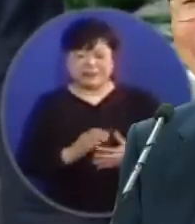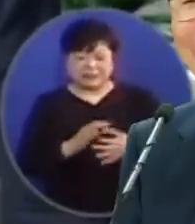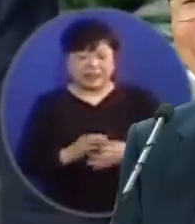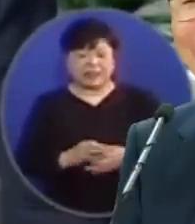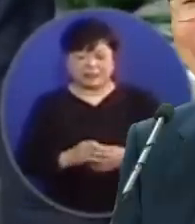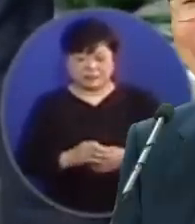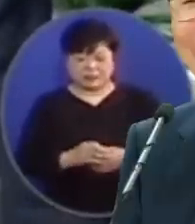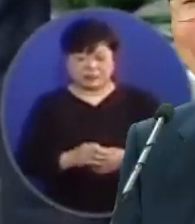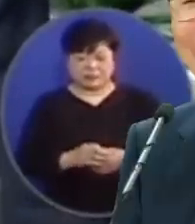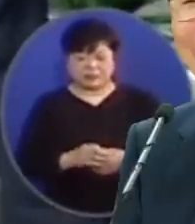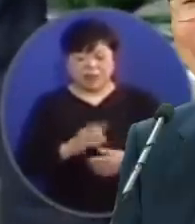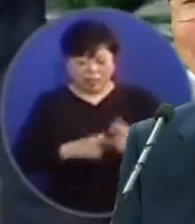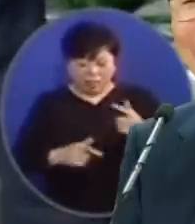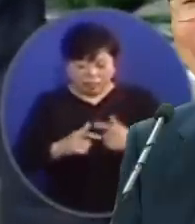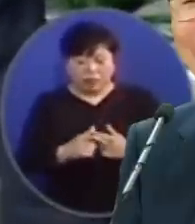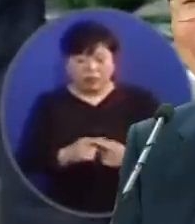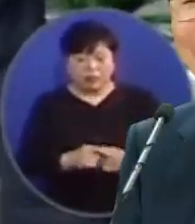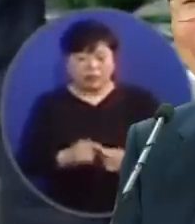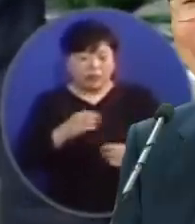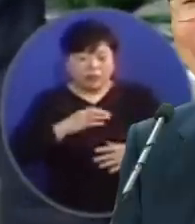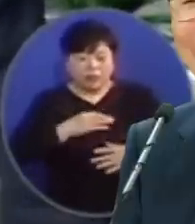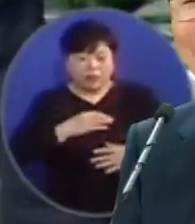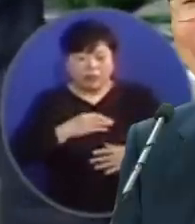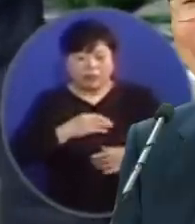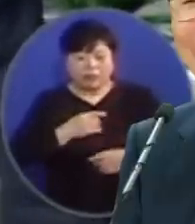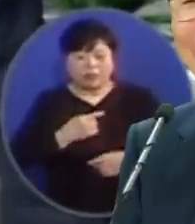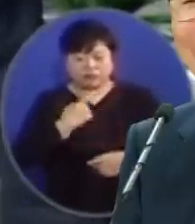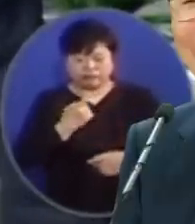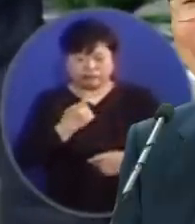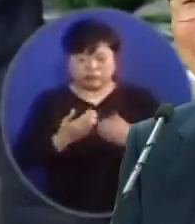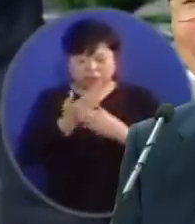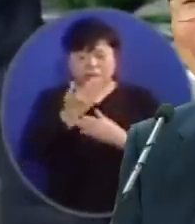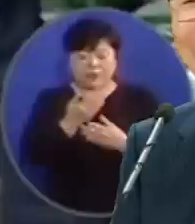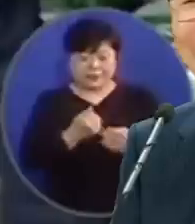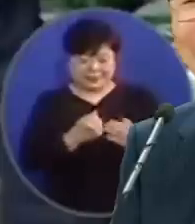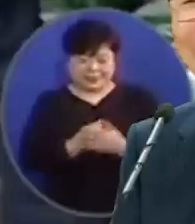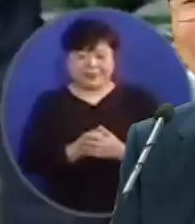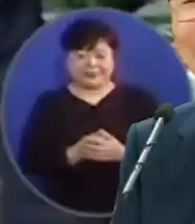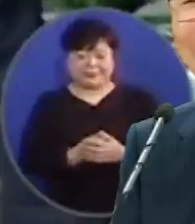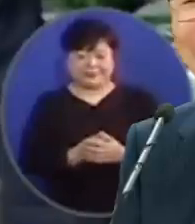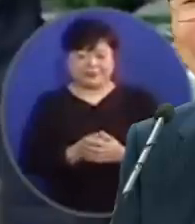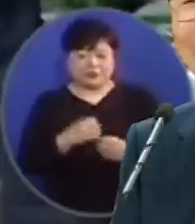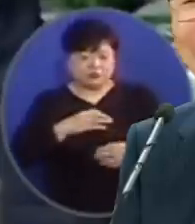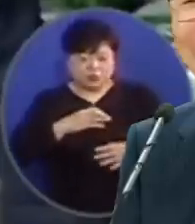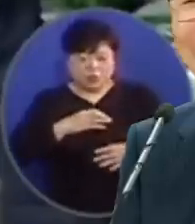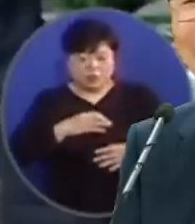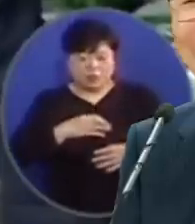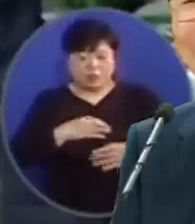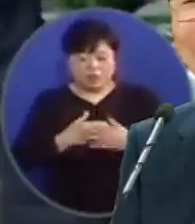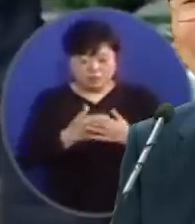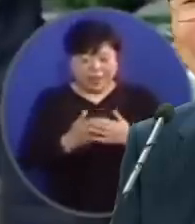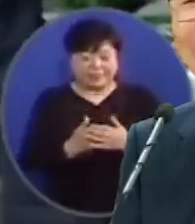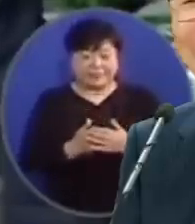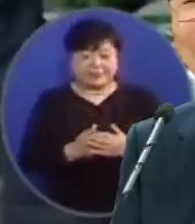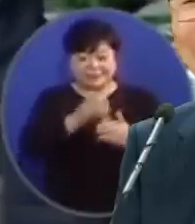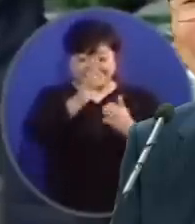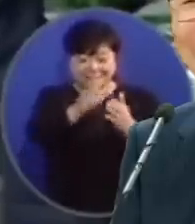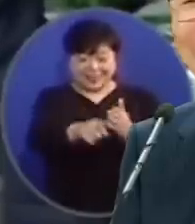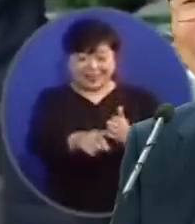무서워해요. 점점 더 두려움과 무서움이 마음을 붙잡는 것입니다. 그러므로 여러분, 이 두렵고 불안한